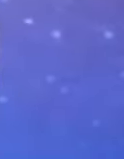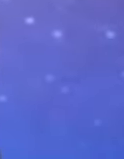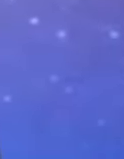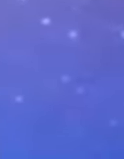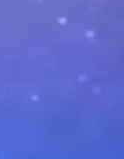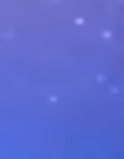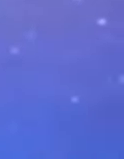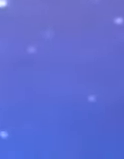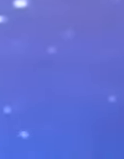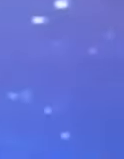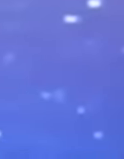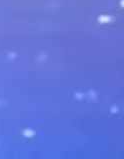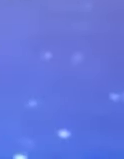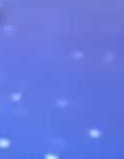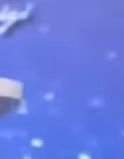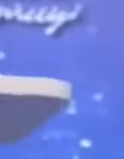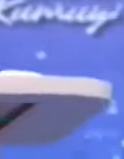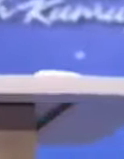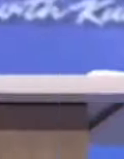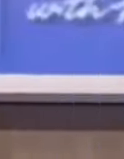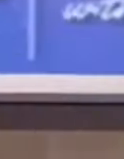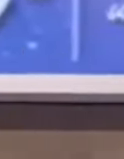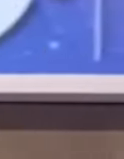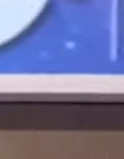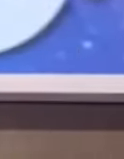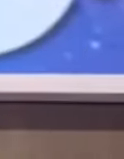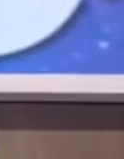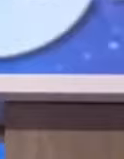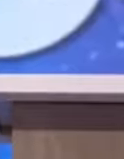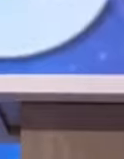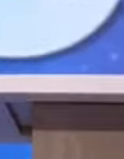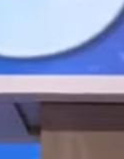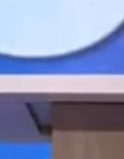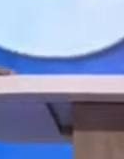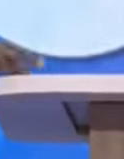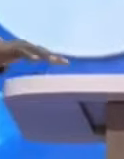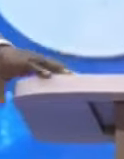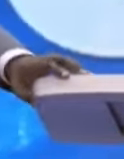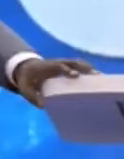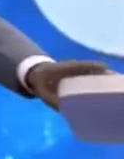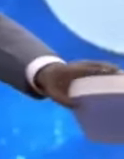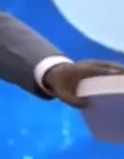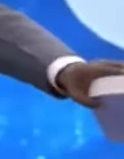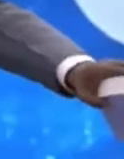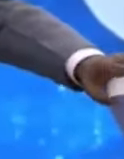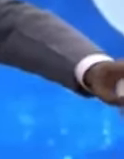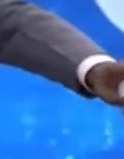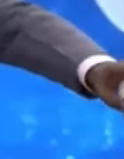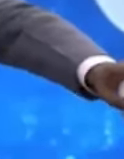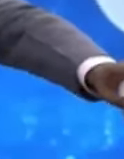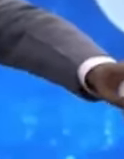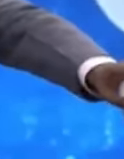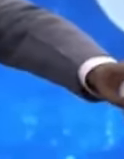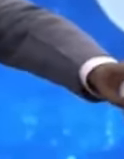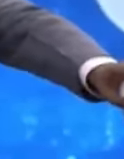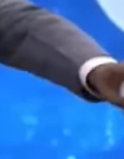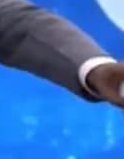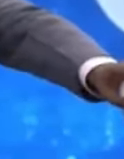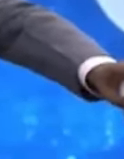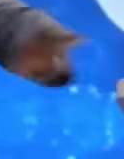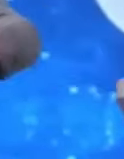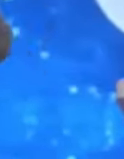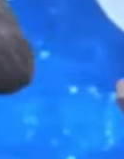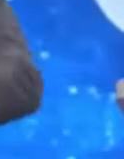vous croyez au Seigneur jésus-chist et vous êtes sauvé vous êtes né de nouveau et votre vie est